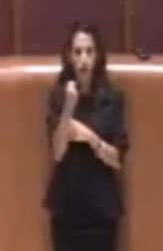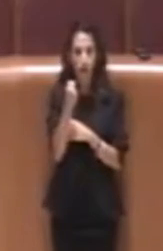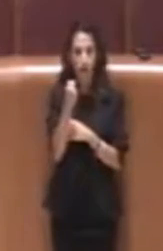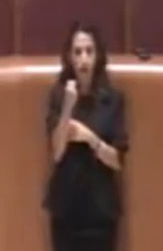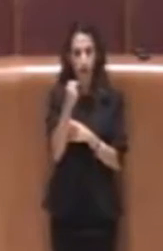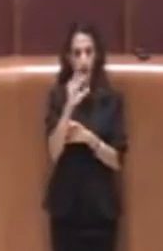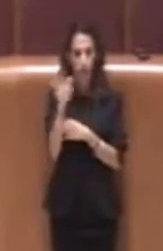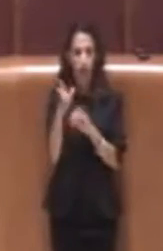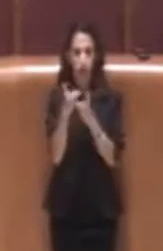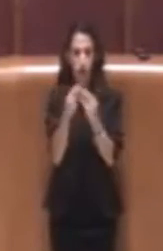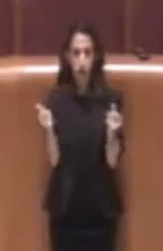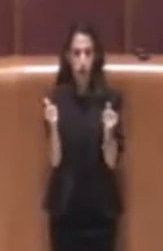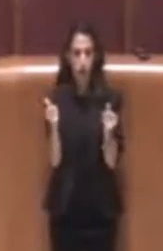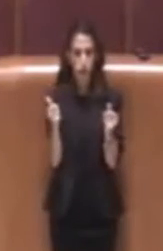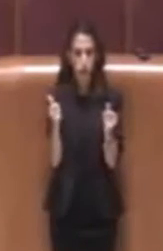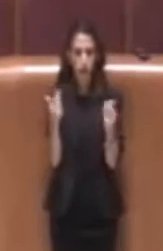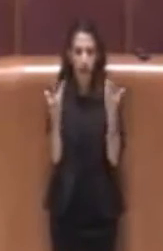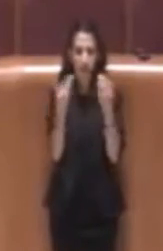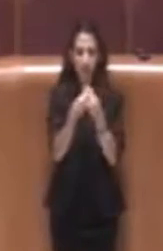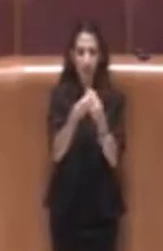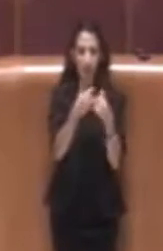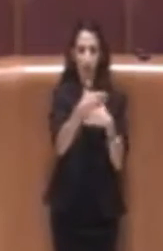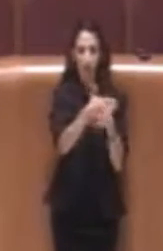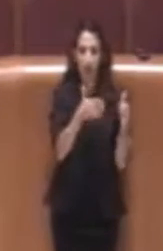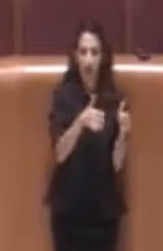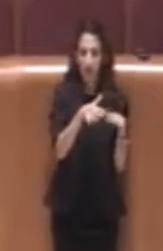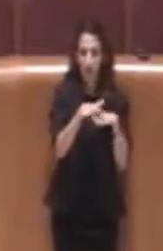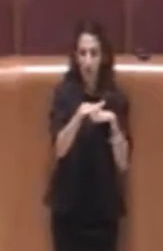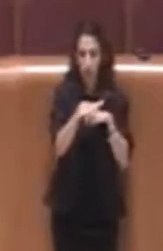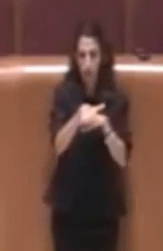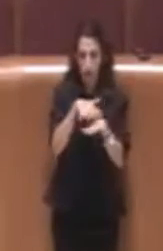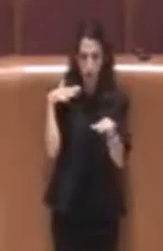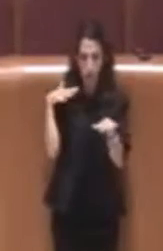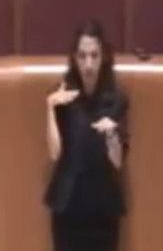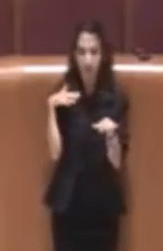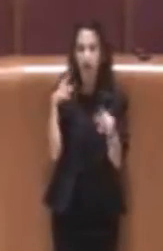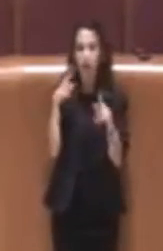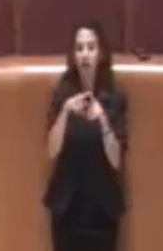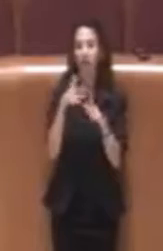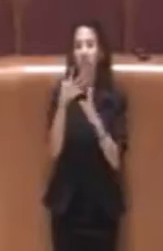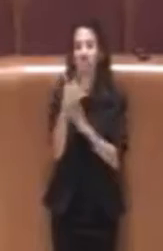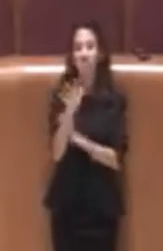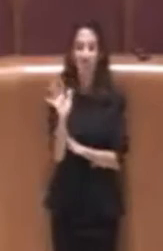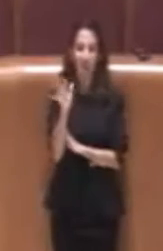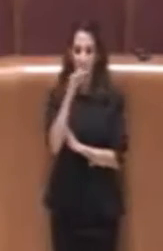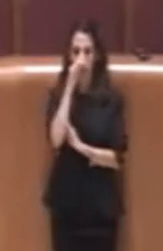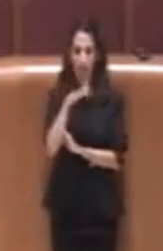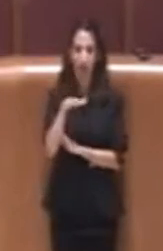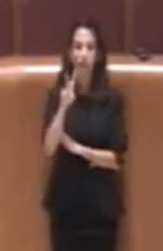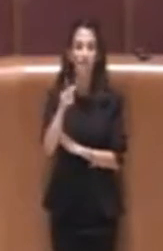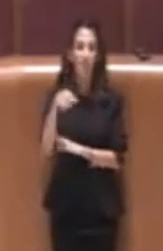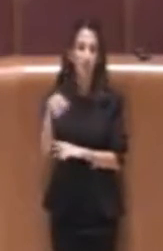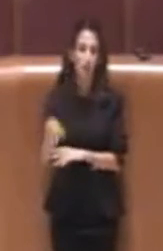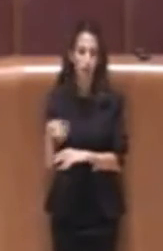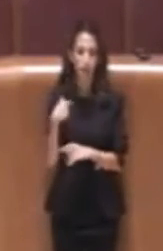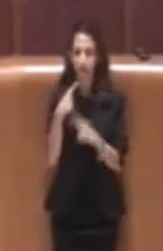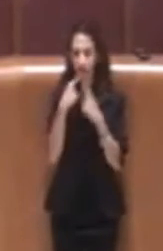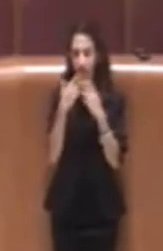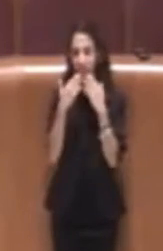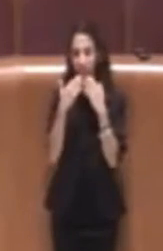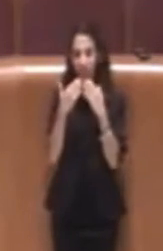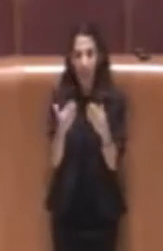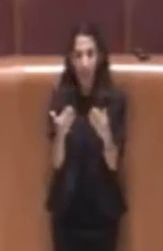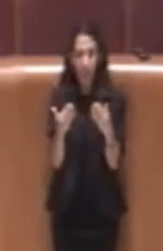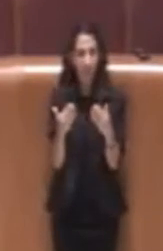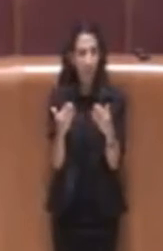qualsiasi soluzione insieme al Dipartimento Mobilità per salvare il parco di Vigna Murata. Quindi io ringrazio